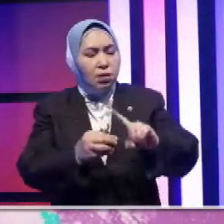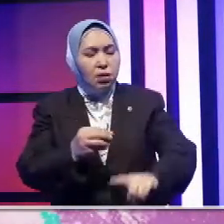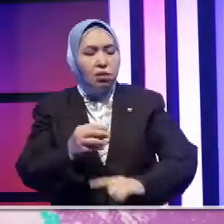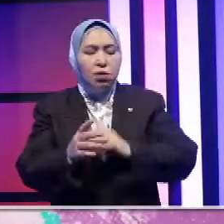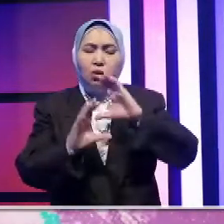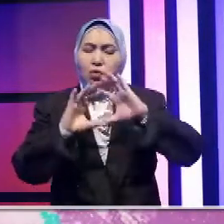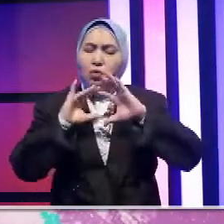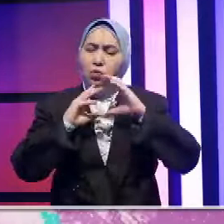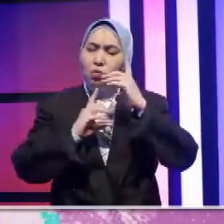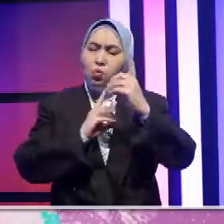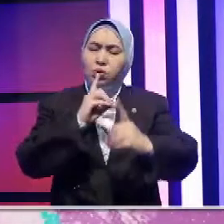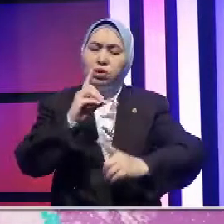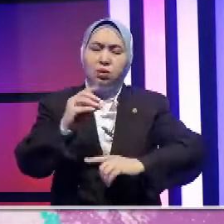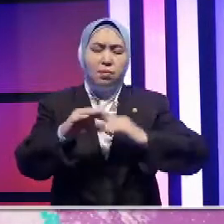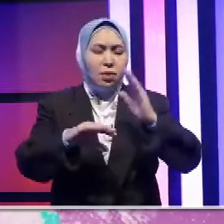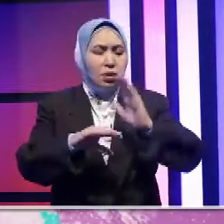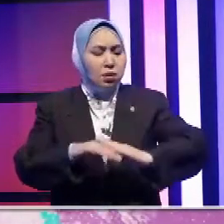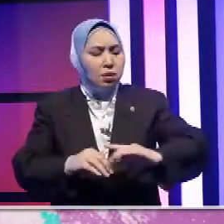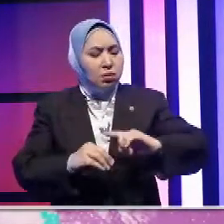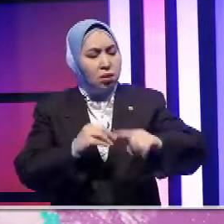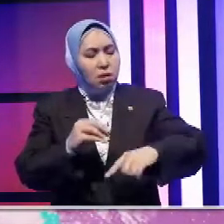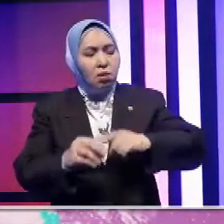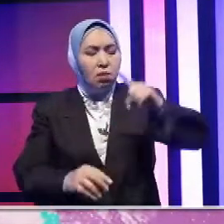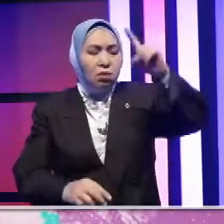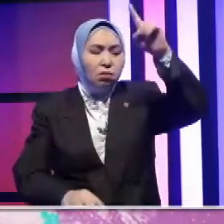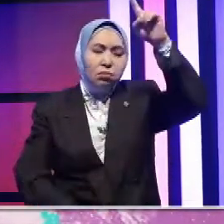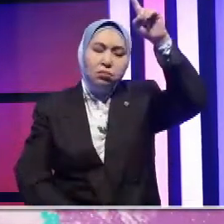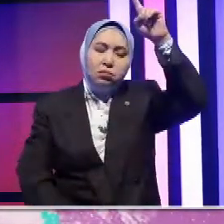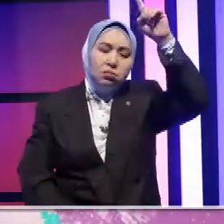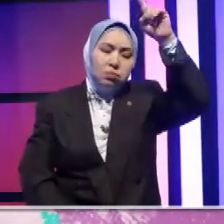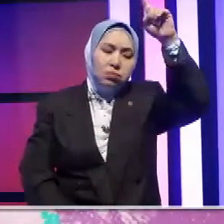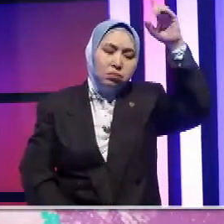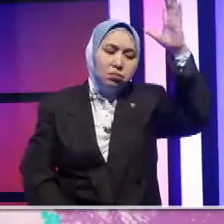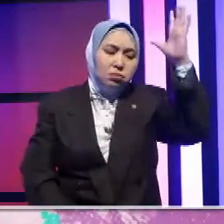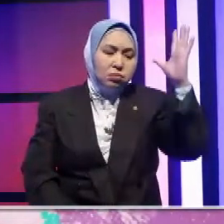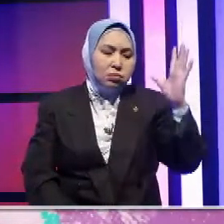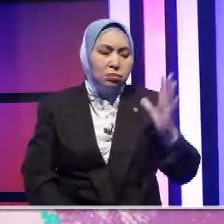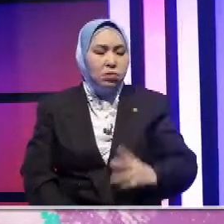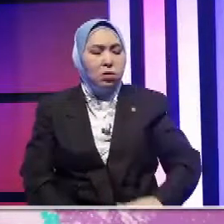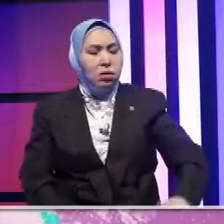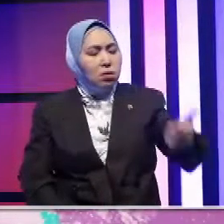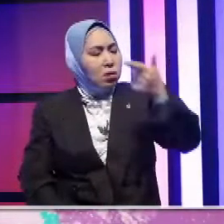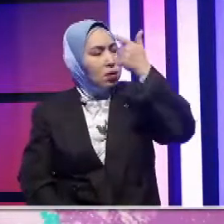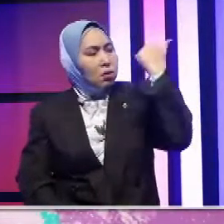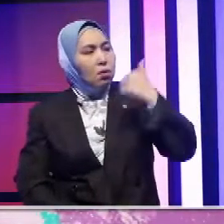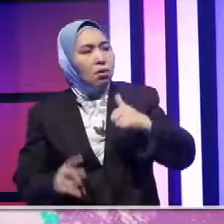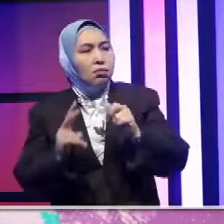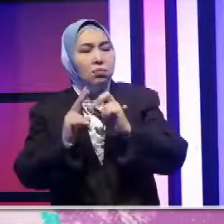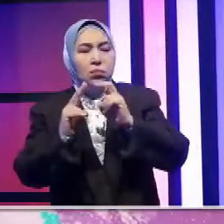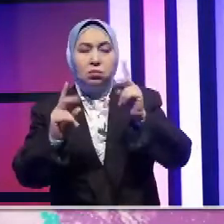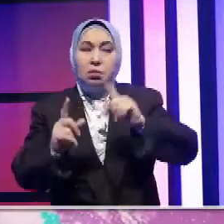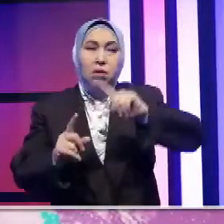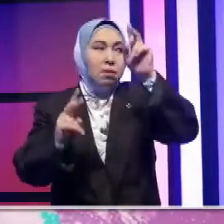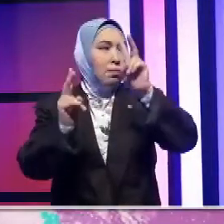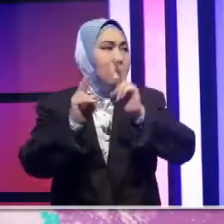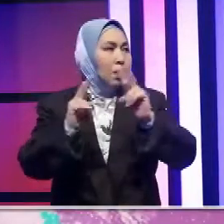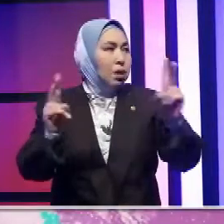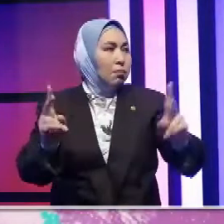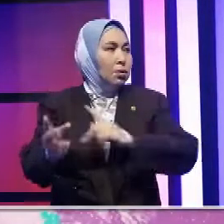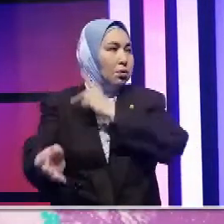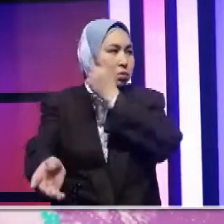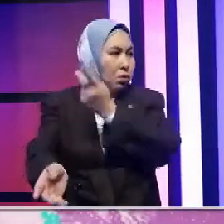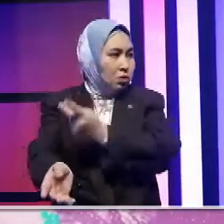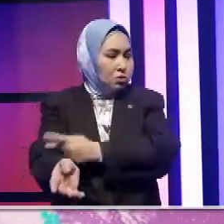فإن يشأ الله يختم على قلبك،